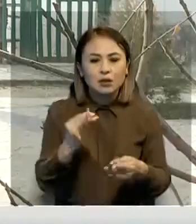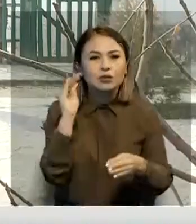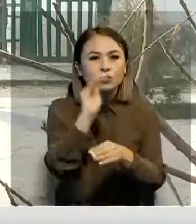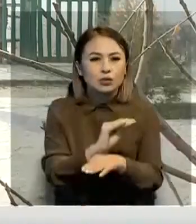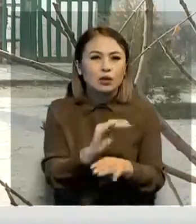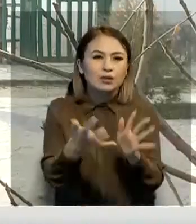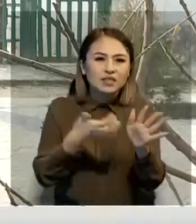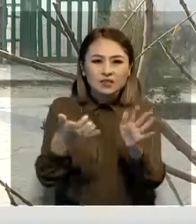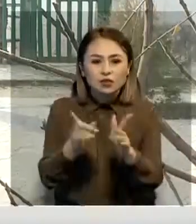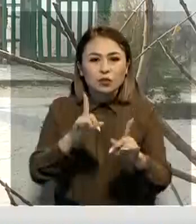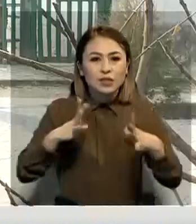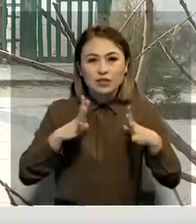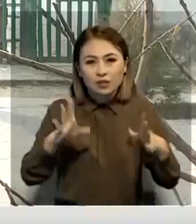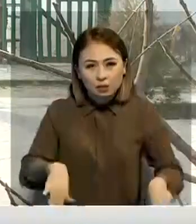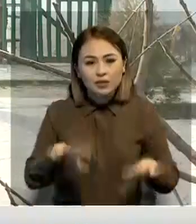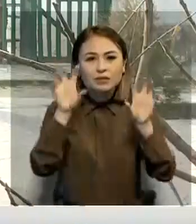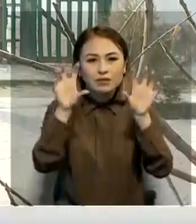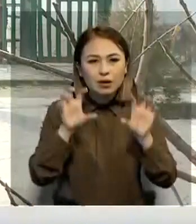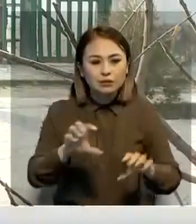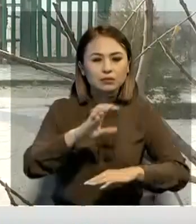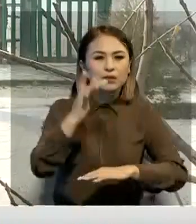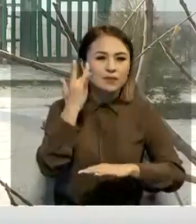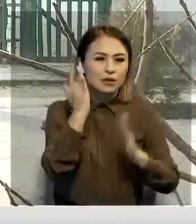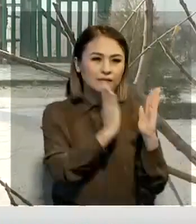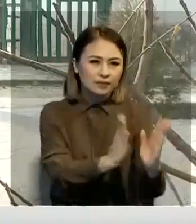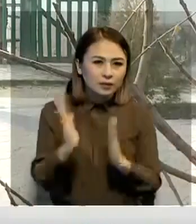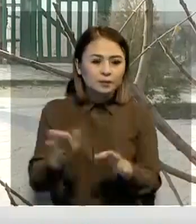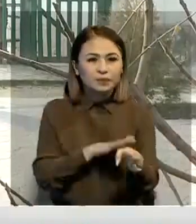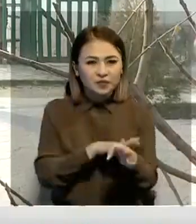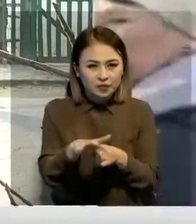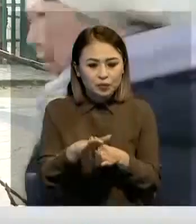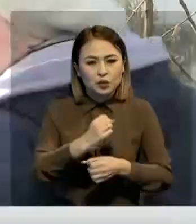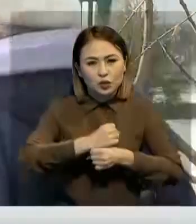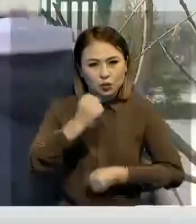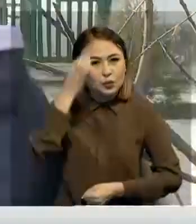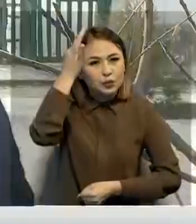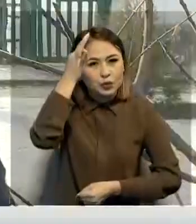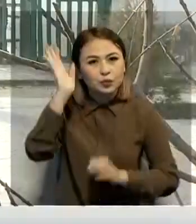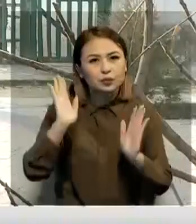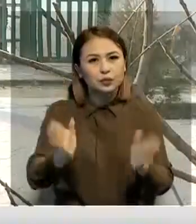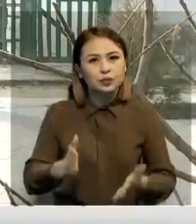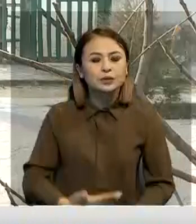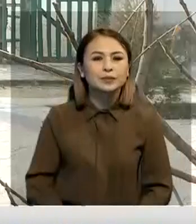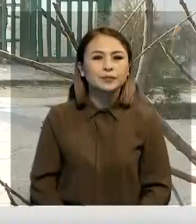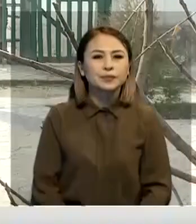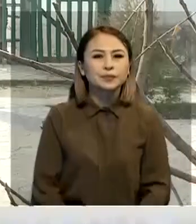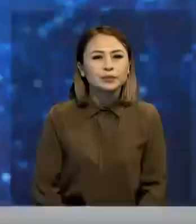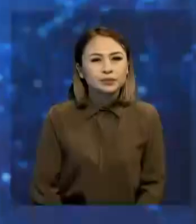Мұндай кемшіліктерді болдырмас үшін заңнама талаптары бар. Бұл жағдайдың барлығы қатаң ескерілуі тиіс.